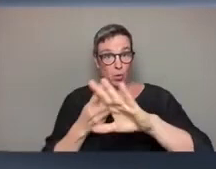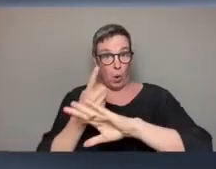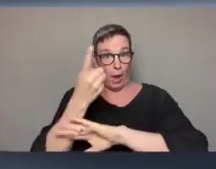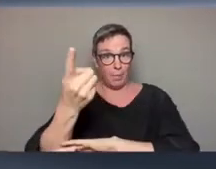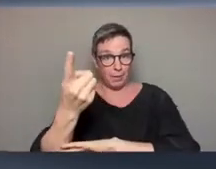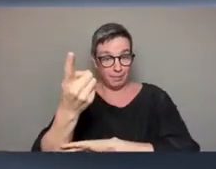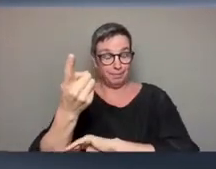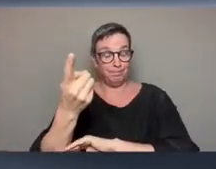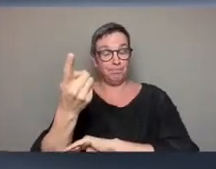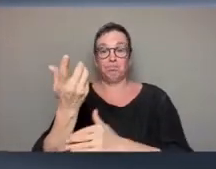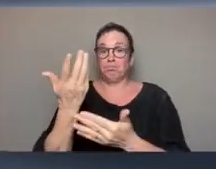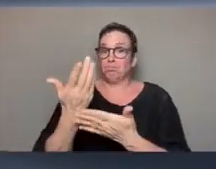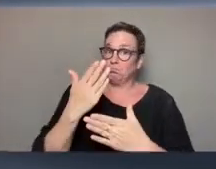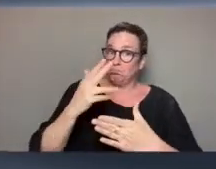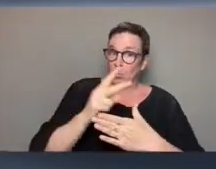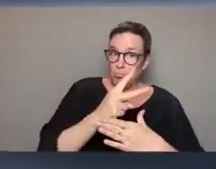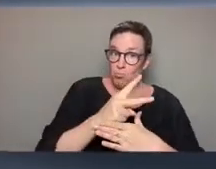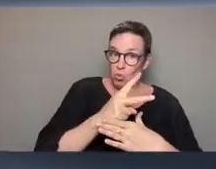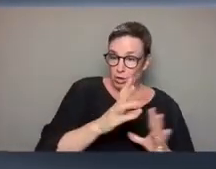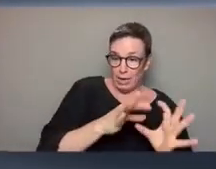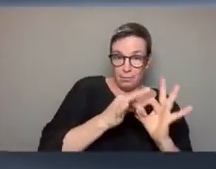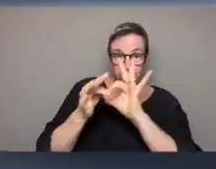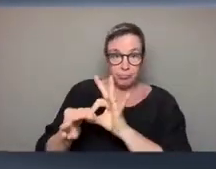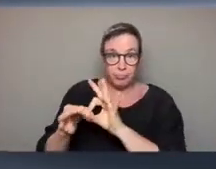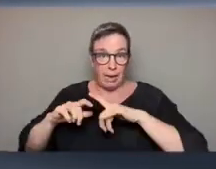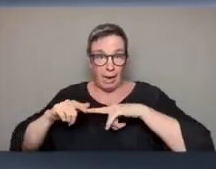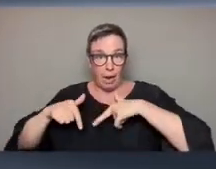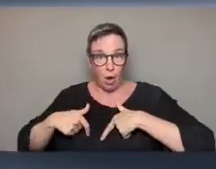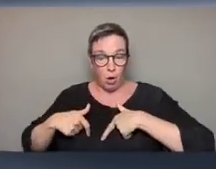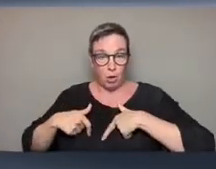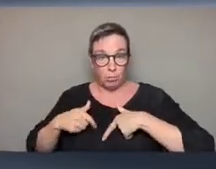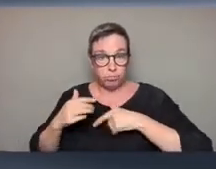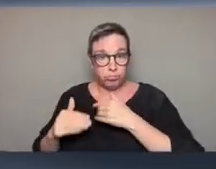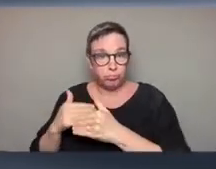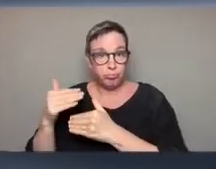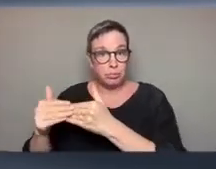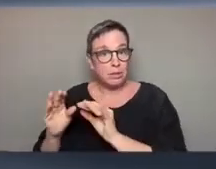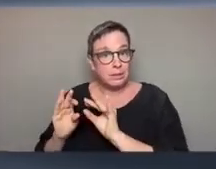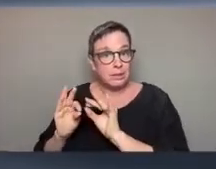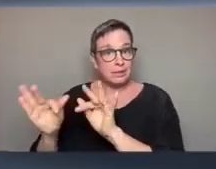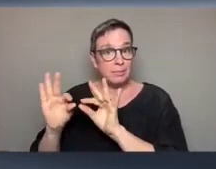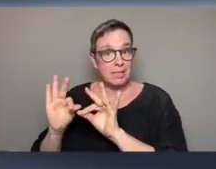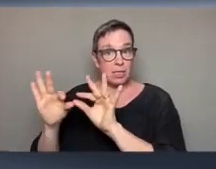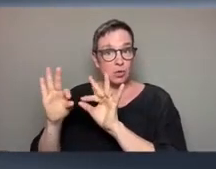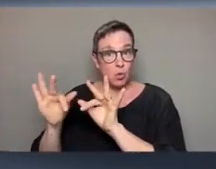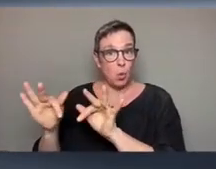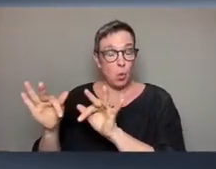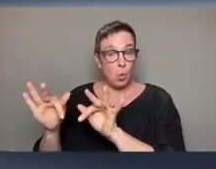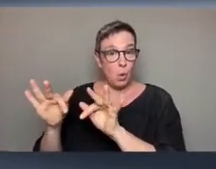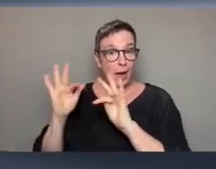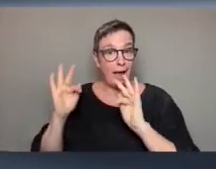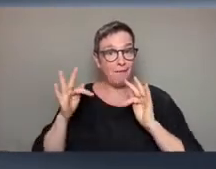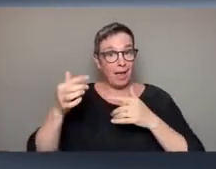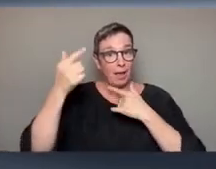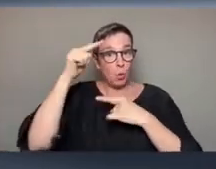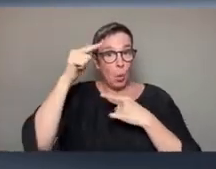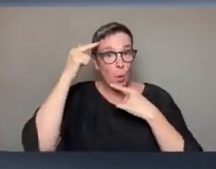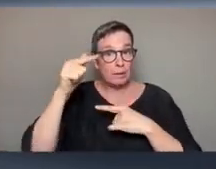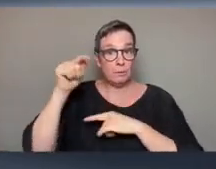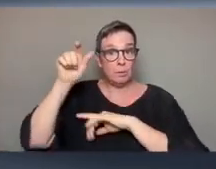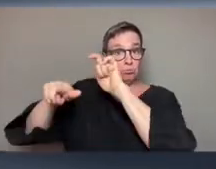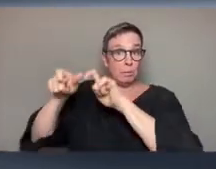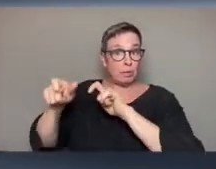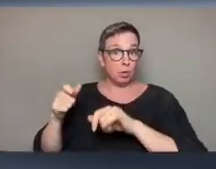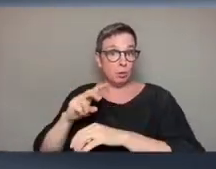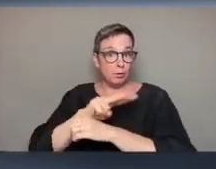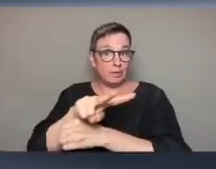C'est-à-dire, ils font des projets avec les écoles où ils font la sensibilisation envers les tourismes et les visiteurs.